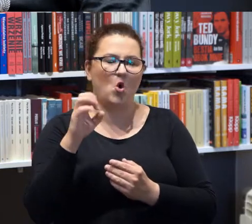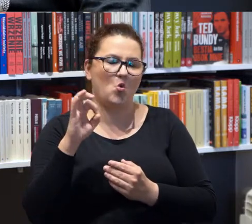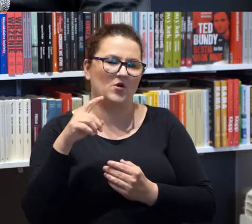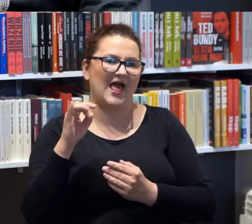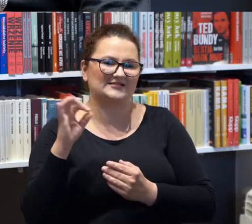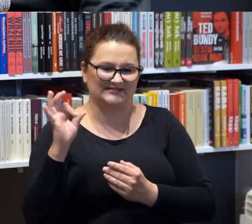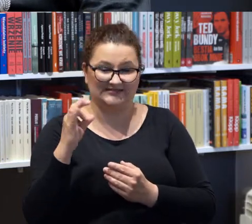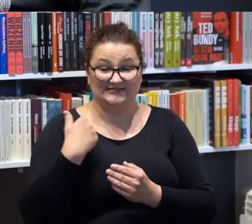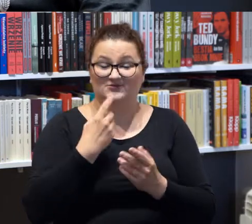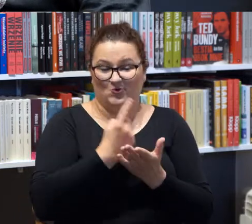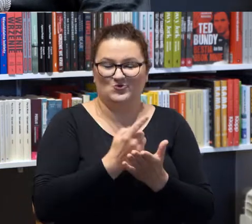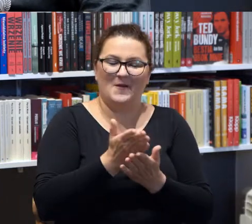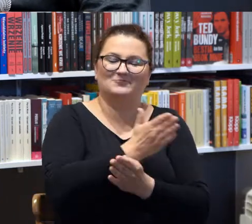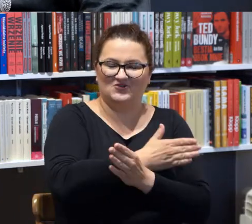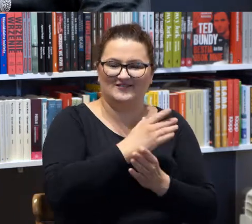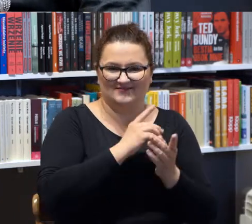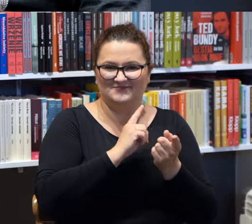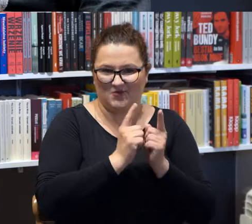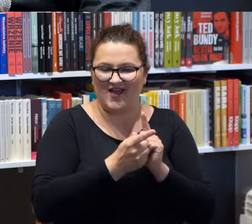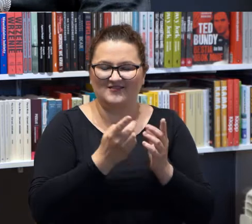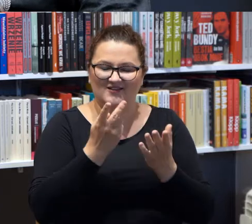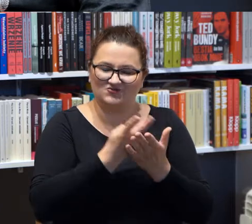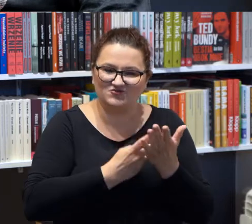spotkaniem. We wrześniu wyjdzie